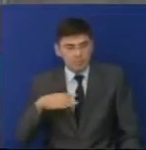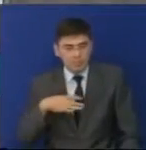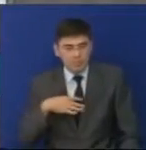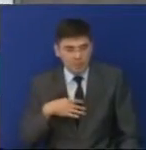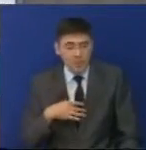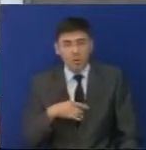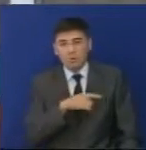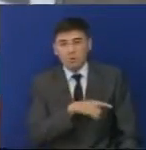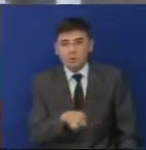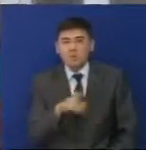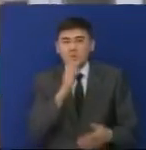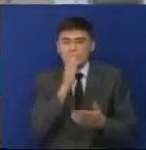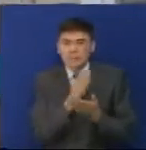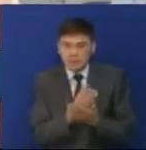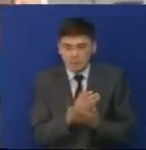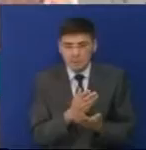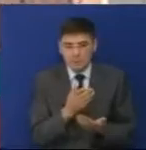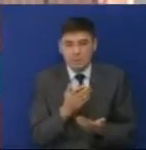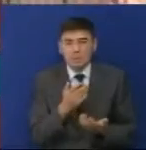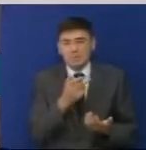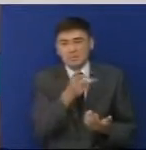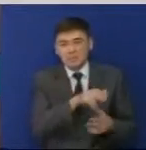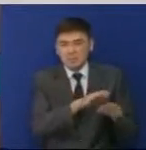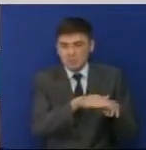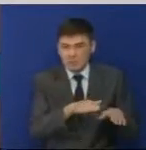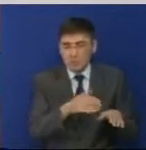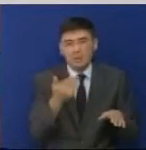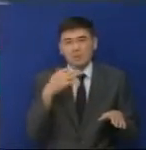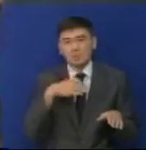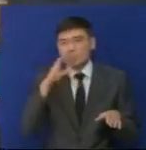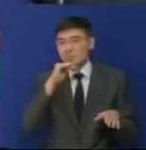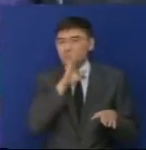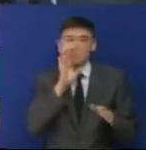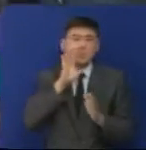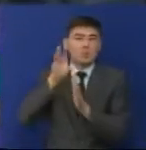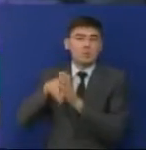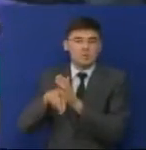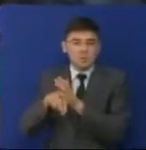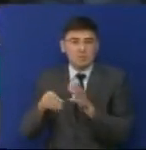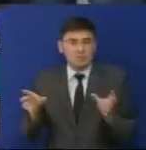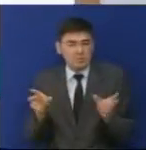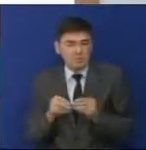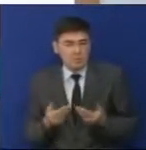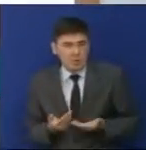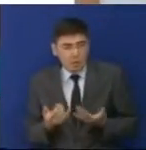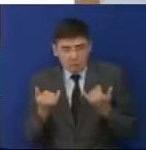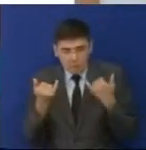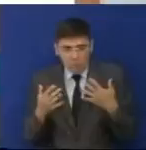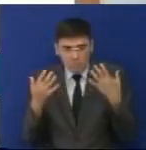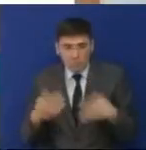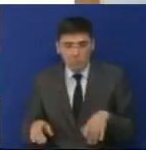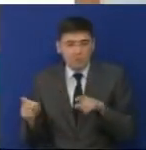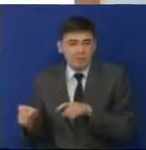жасар ұлдарымен бірге ата-аналарының үйінде тұрып келген. Енді ерлі зайыптылар көптен күткен пәтерлеріне көшуге